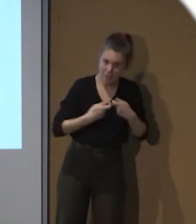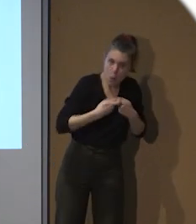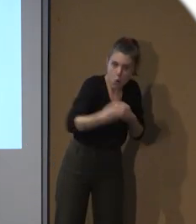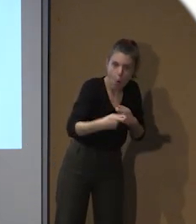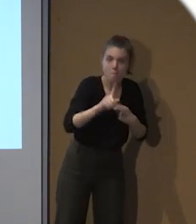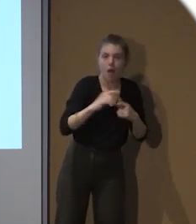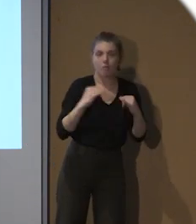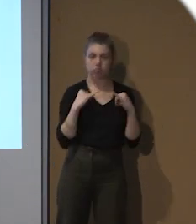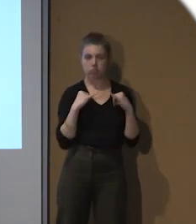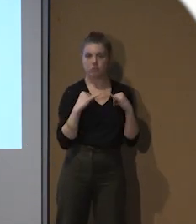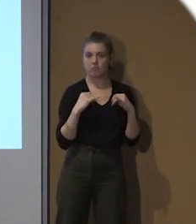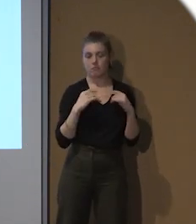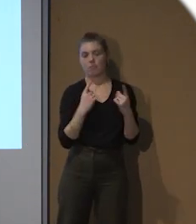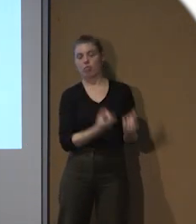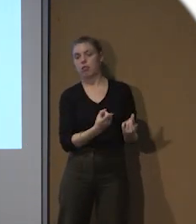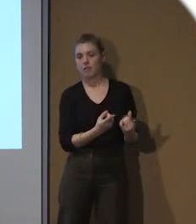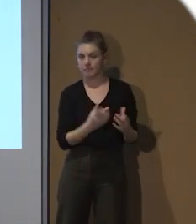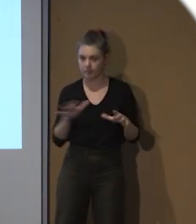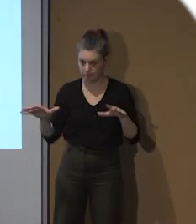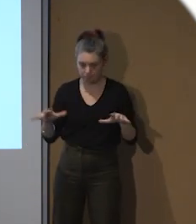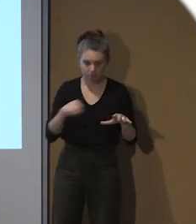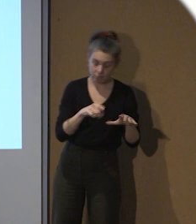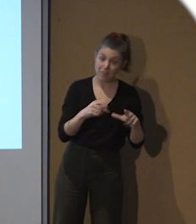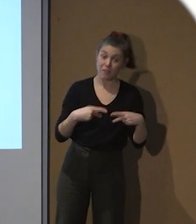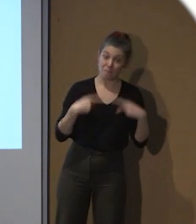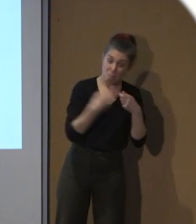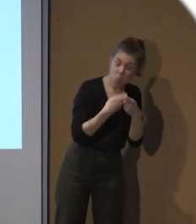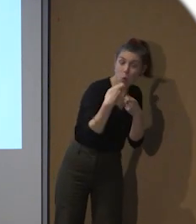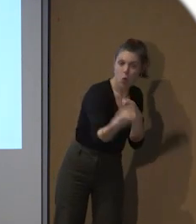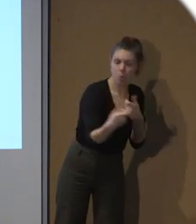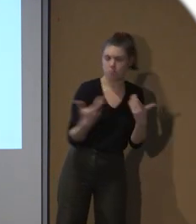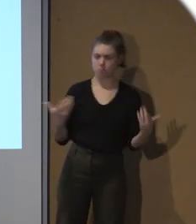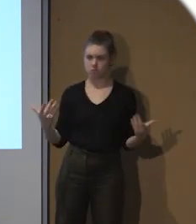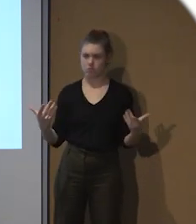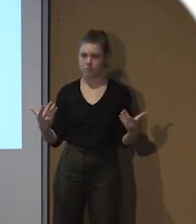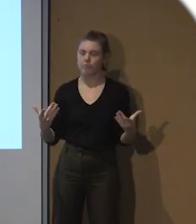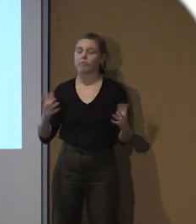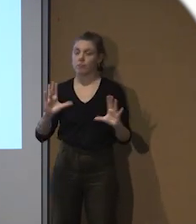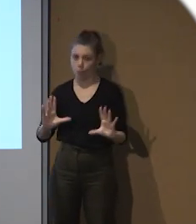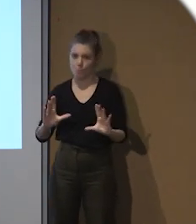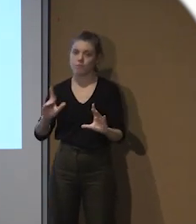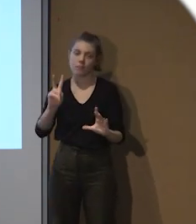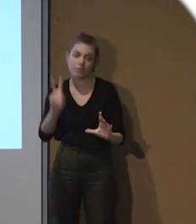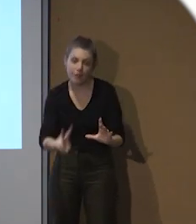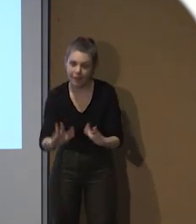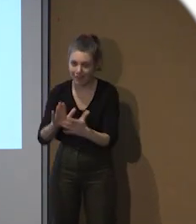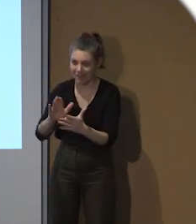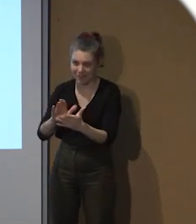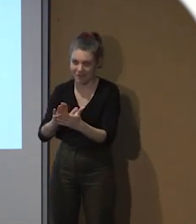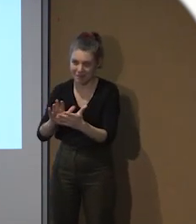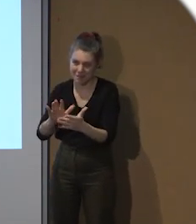Nous allons faire un tour dans l'histoire. Rassurez-vous, je ne vais pas partir de la préhistoire jusqu'à maintenant, mais parler de